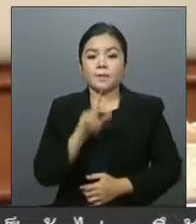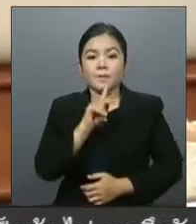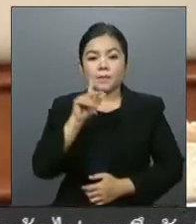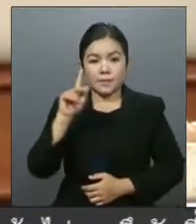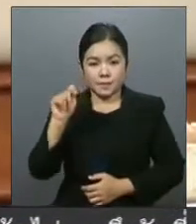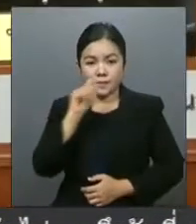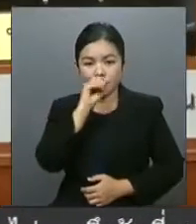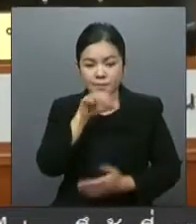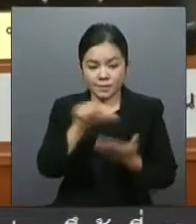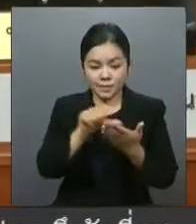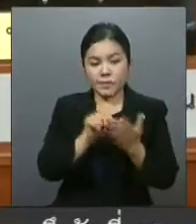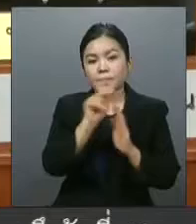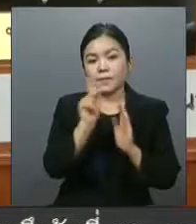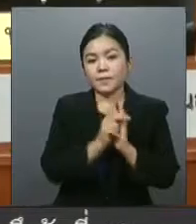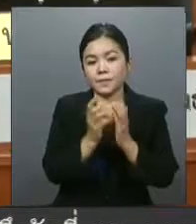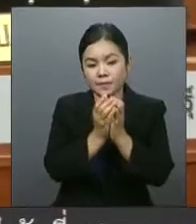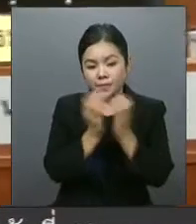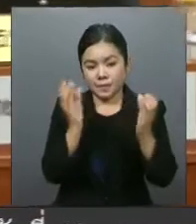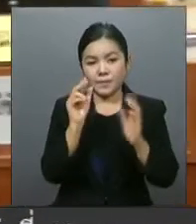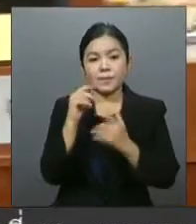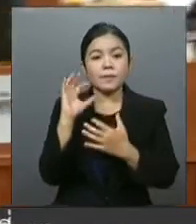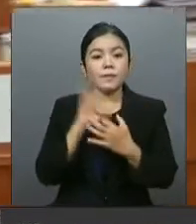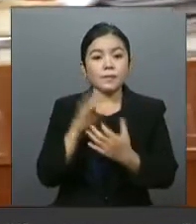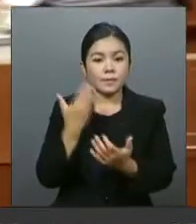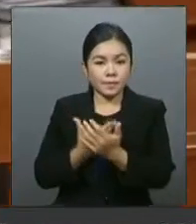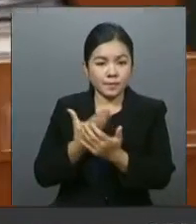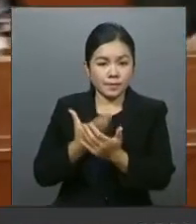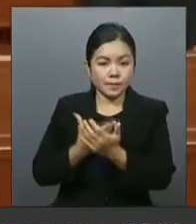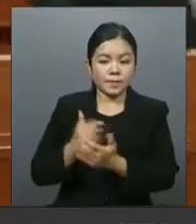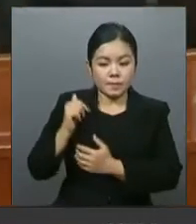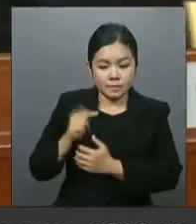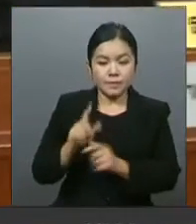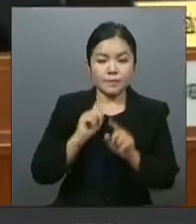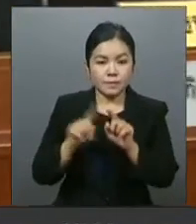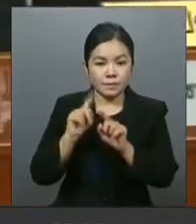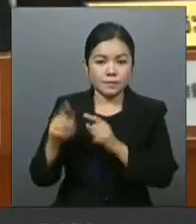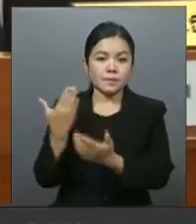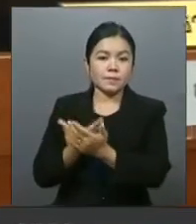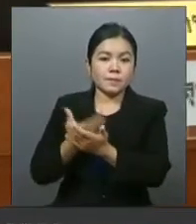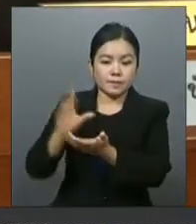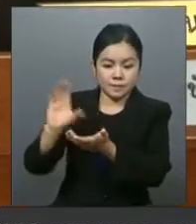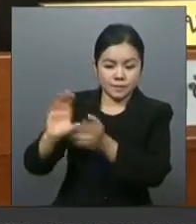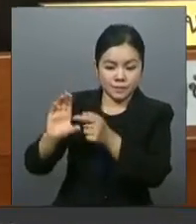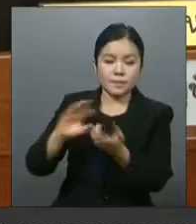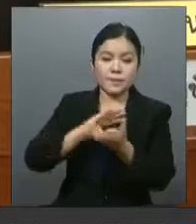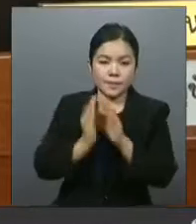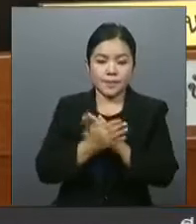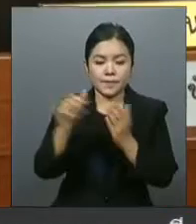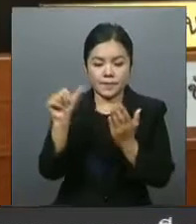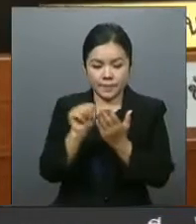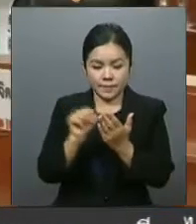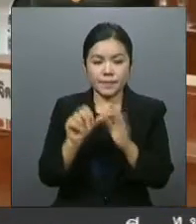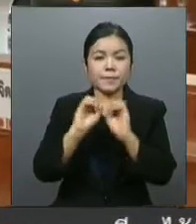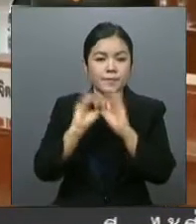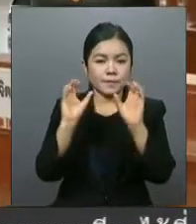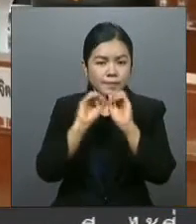ท.ปรับแก้เนื้อหาในร่างกฎหมายที่เกี่ยวข้องกับการใช้จ่ายงบประมาณและการใช้จ่ายเงินกองทุนเพื่อการพัฒนาพรรคการเมืองให้เกิดความชัดเจ